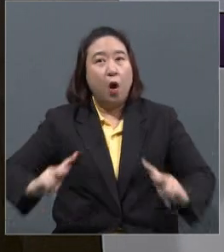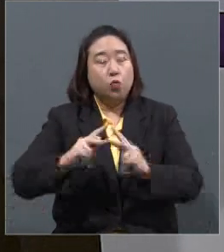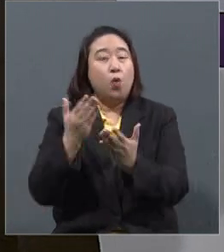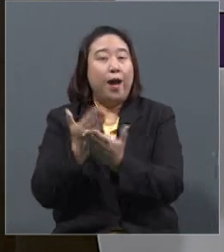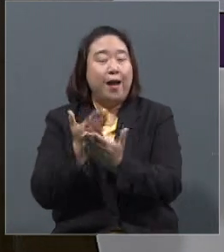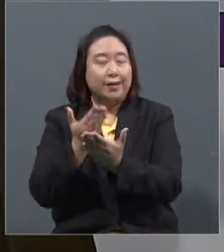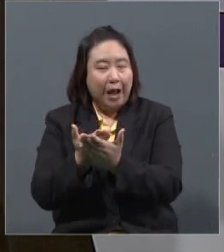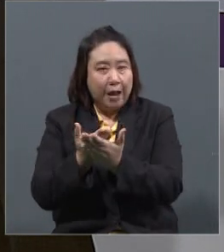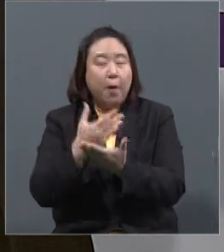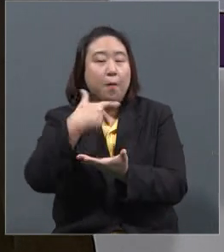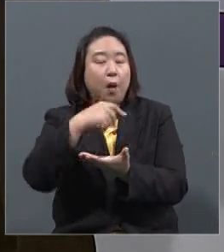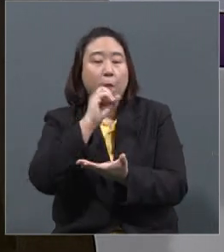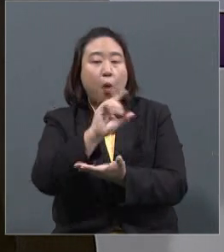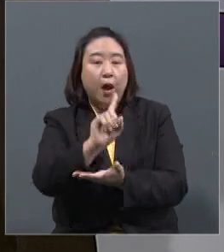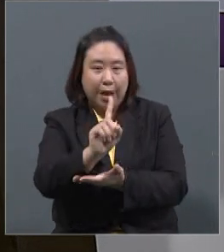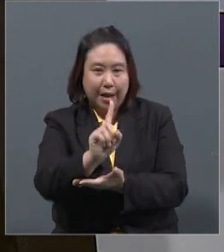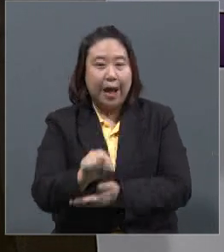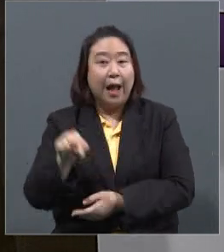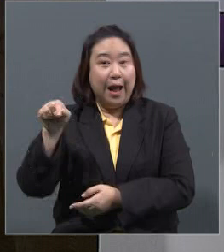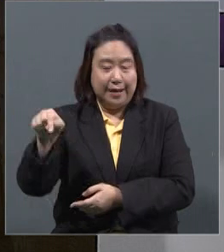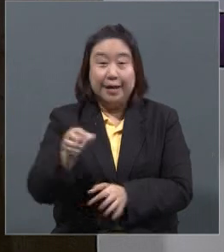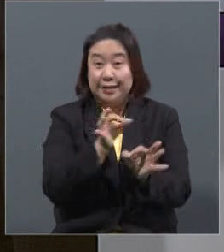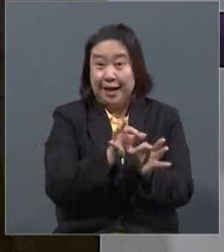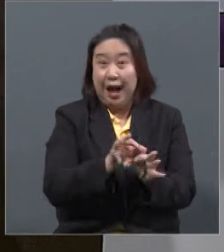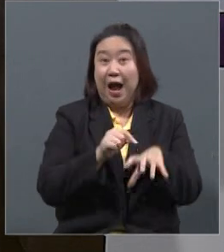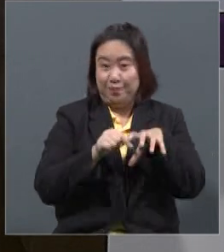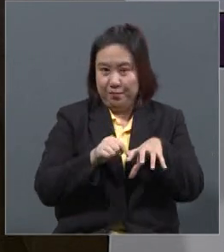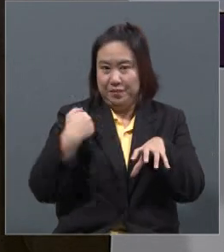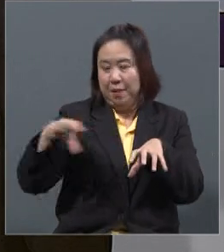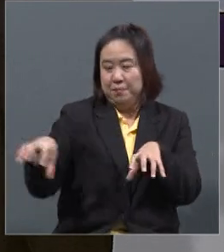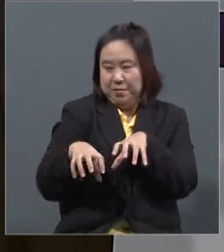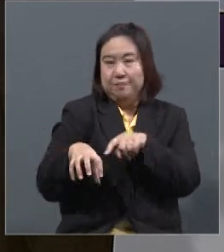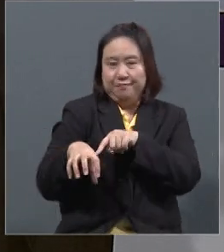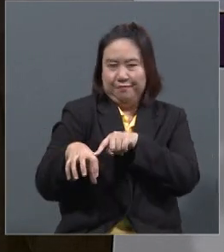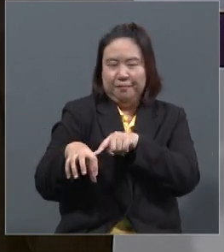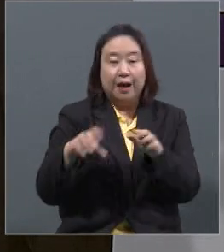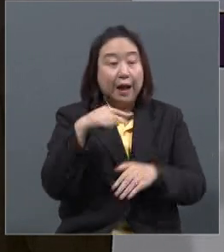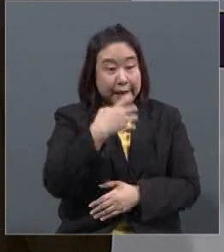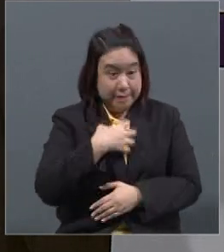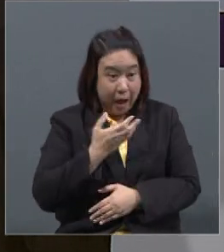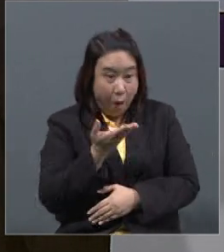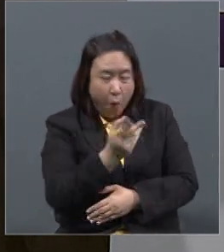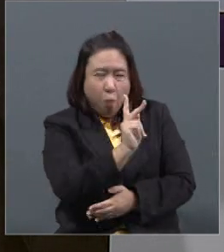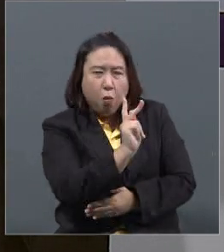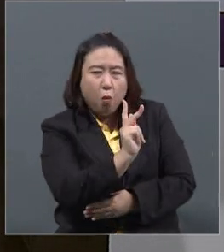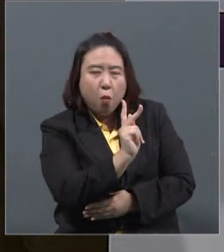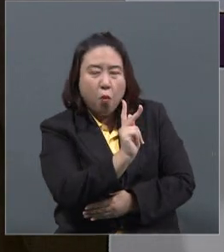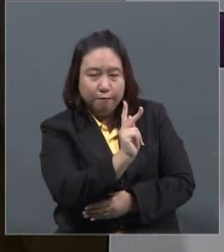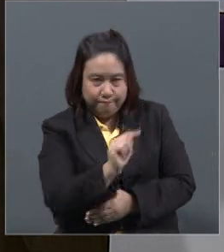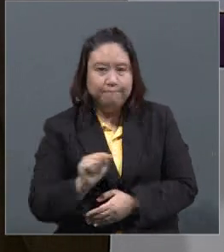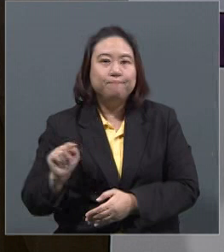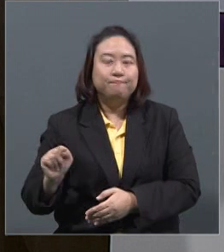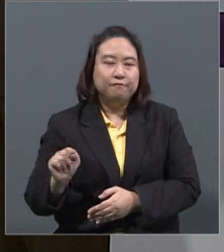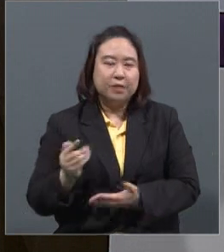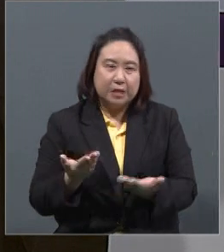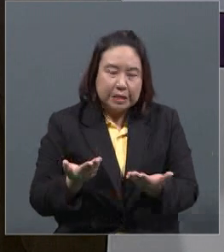าพไม่เห็นว่านักก้าเนี่ยจะไปตั้งอยู่หน้าธนาคารครับแล้วก็ทำให้คนที่ต้องการจะขอสินเชื่อจะมีความเสี่ยงลดลงหรืออาจจะเ